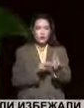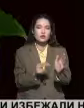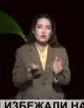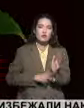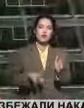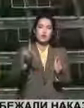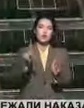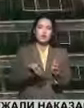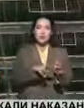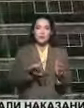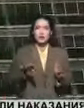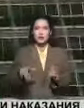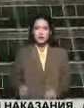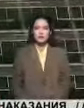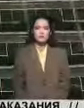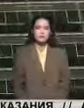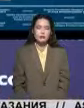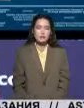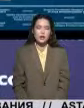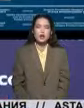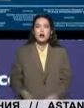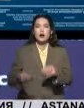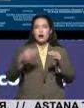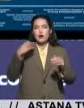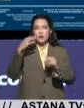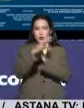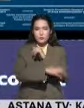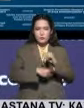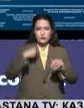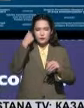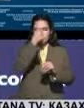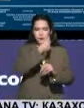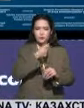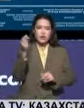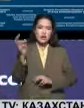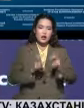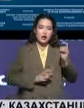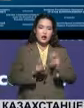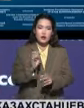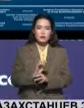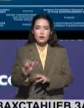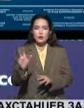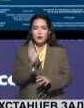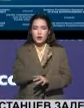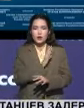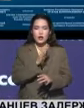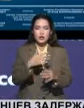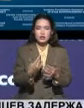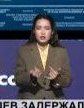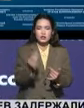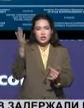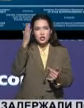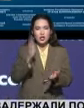81 миллиард тенге. В конце прошлого года в промышленную эксплуатацию введено газконденсатное